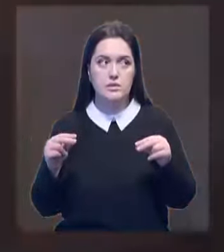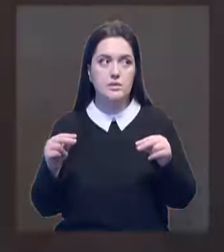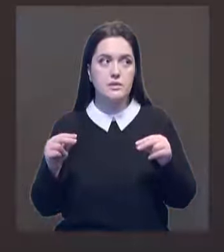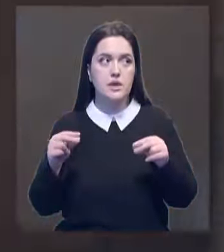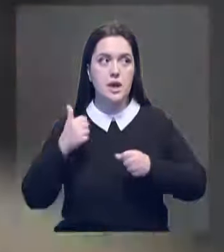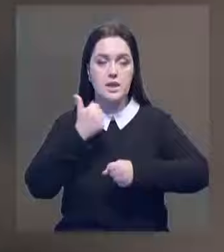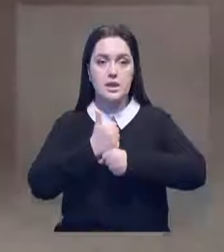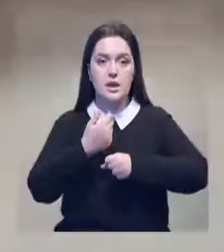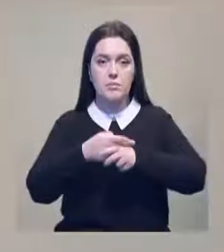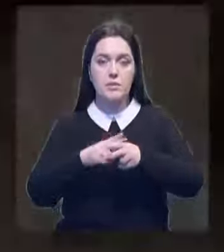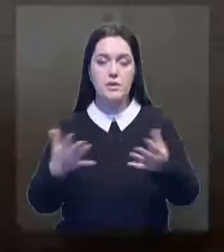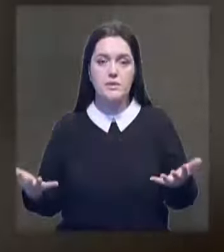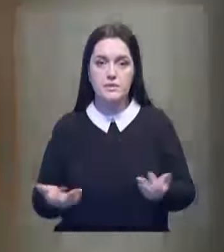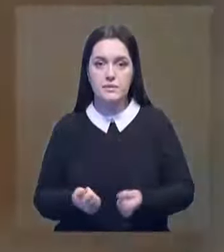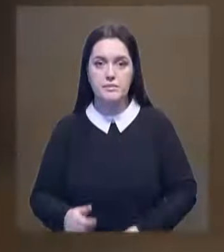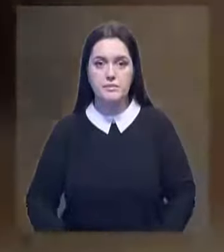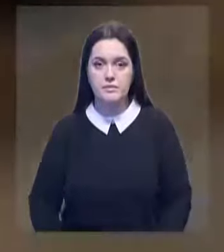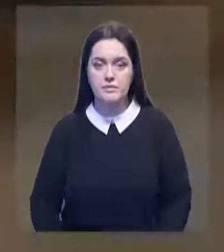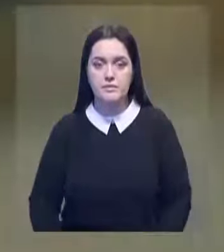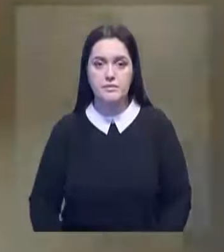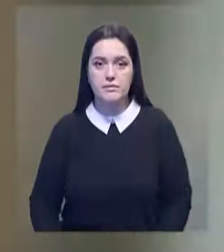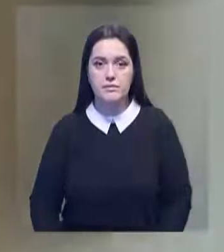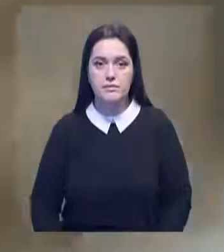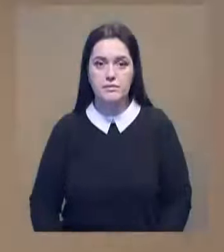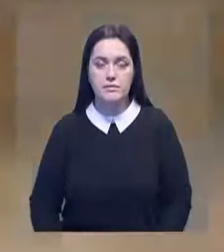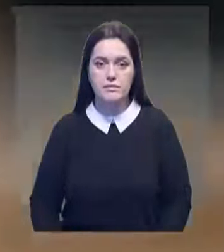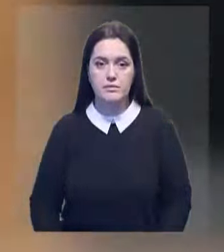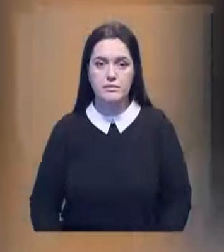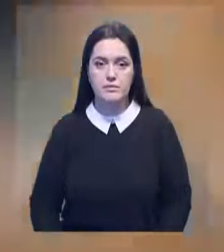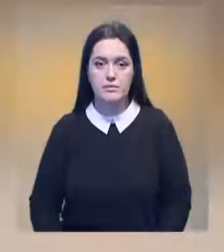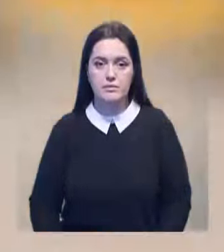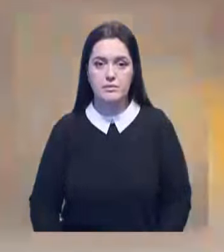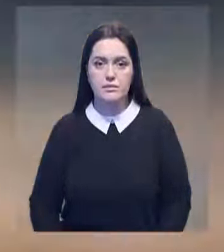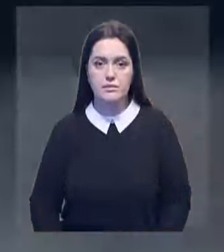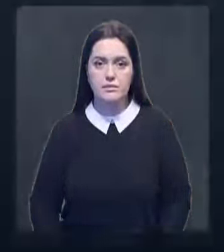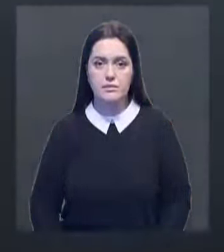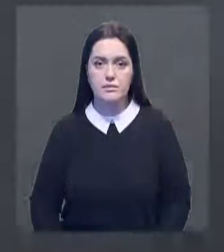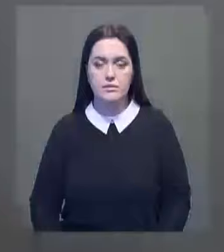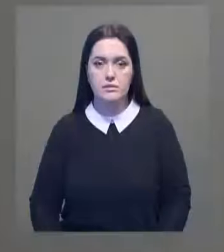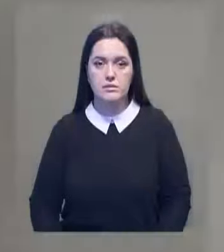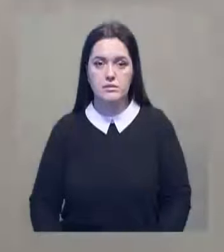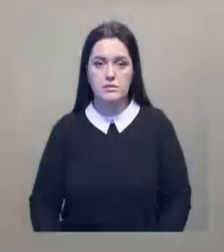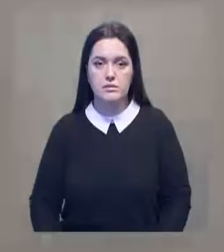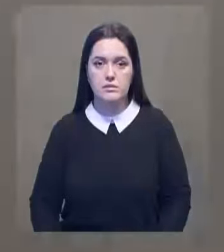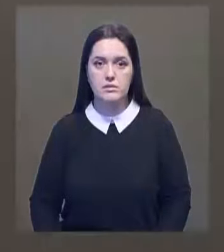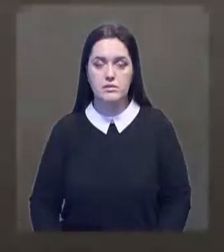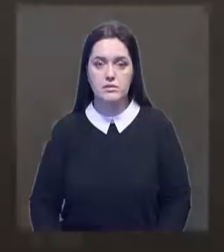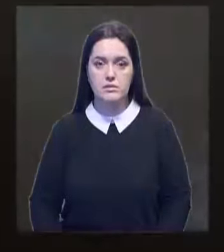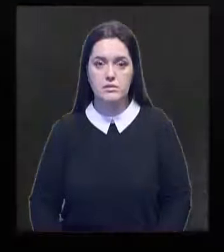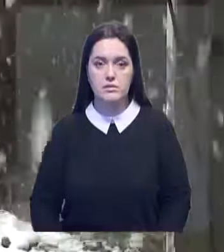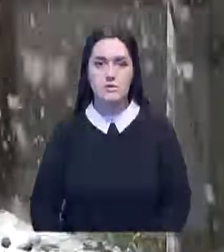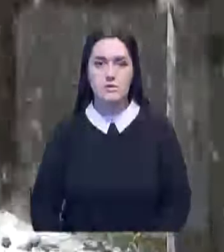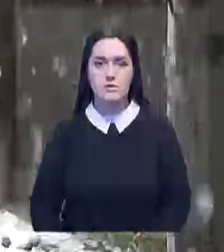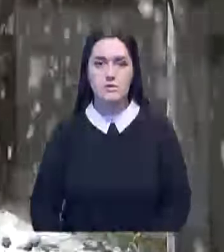Самое главное, детей вытащили. Вот так, кто разбило, детей вытащили всех. Шестеро детей, все там, ничего не видно